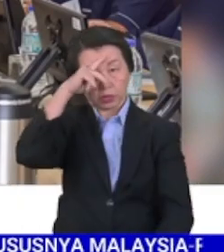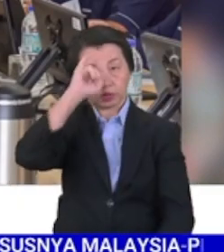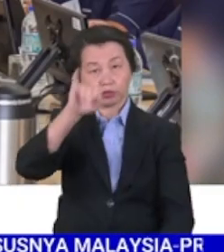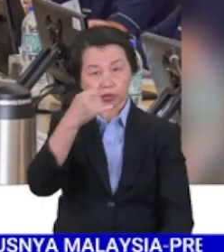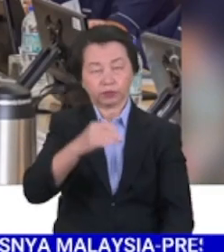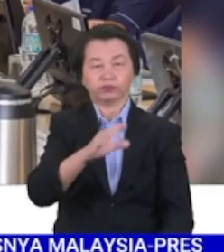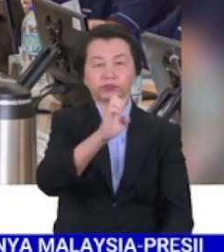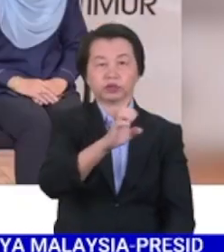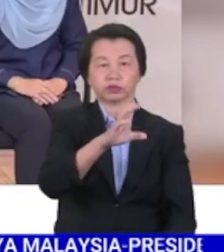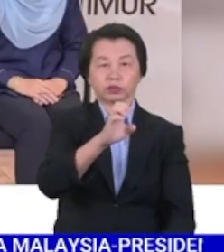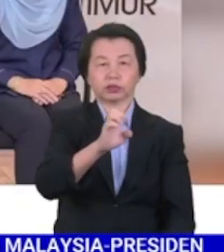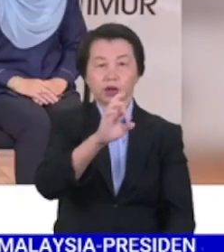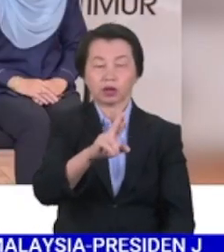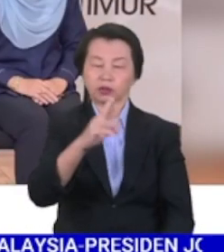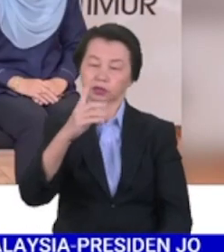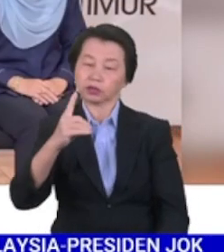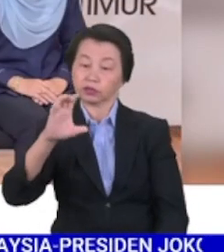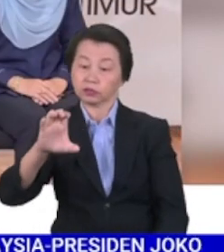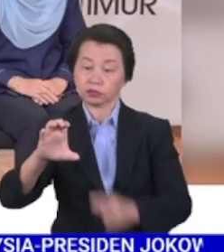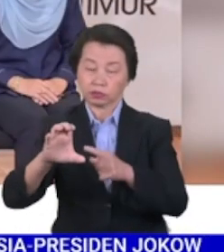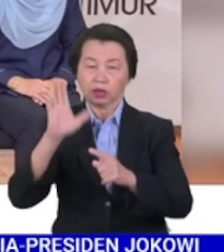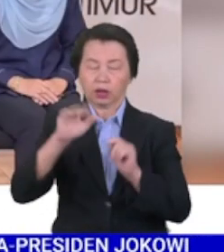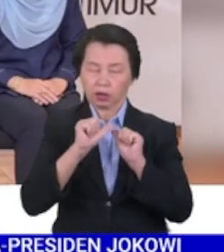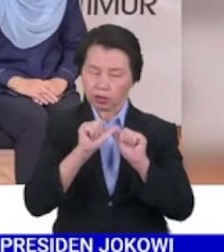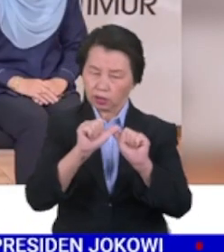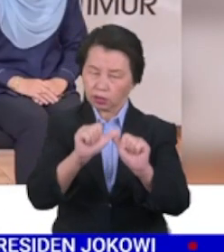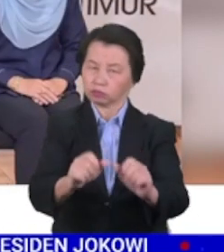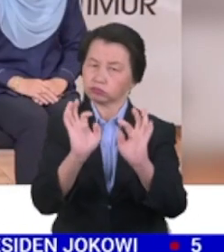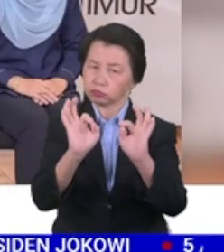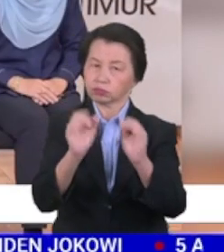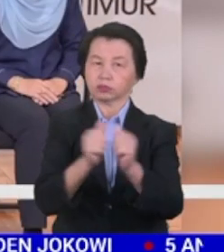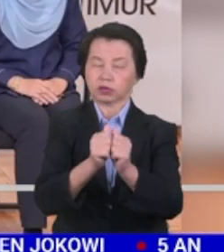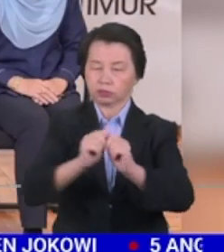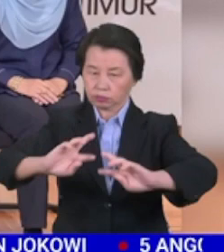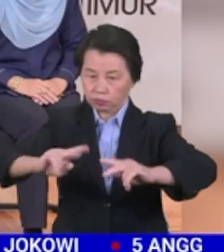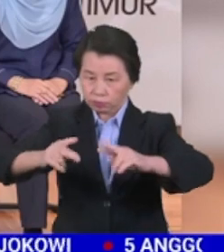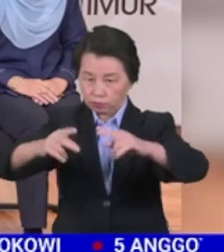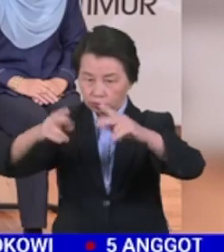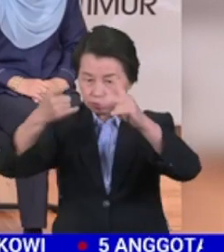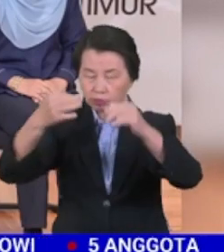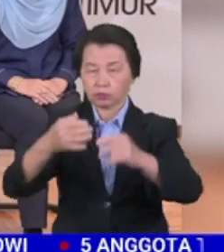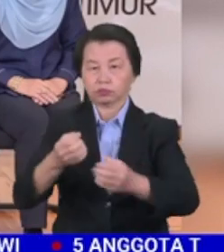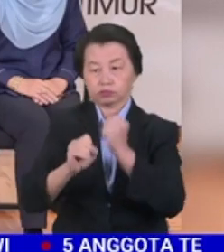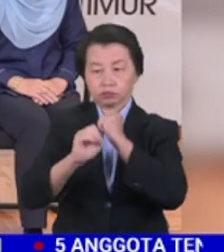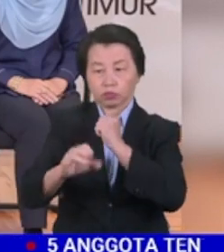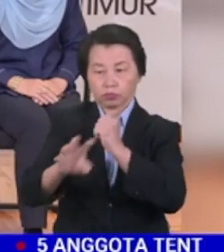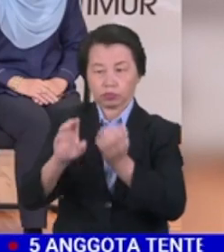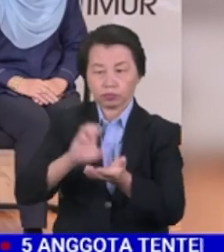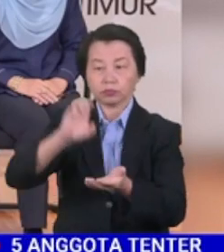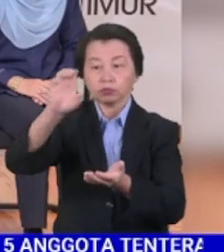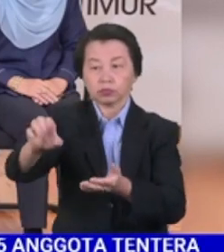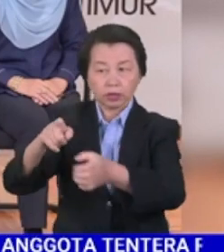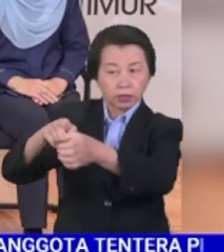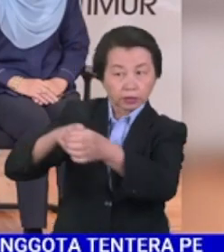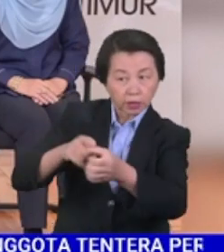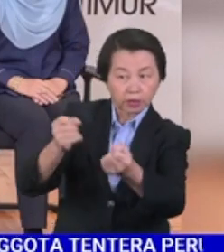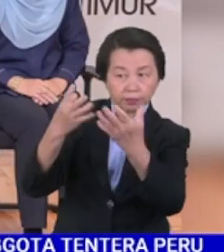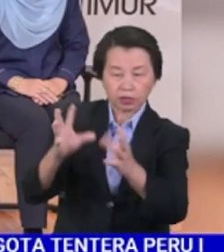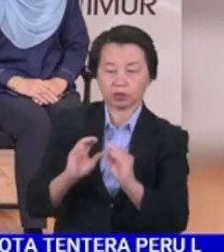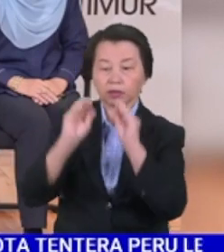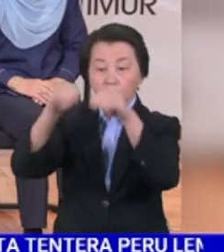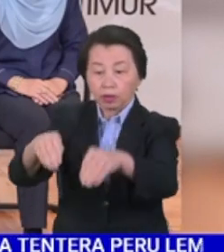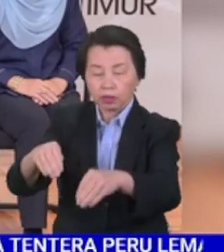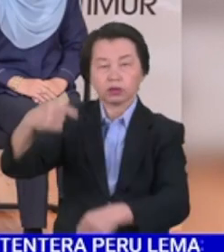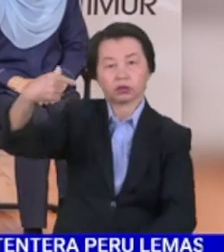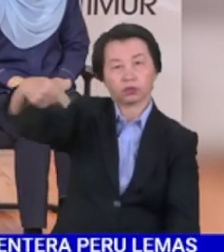optimis ECERDC akan mengekalkan momentum dan meningkatkan promosi pelaburan untuk menarik lebih banyak pelaburan